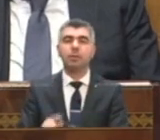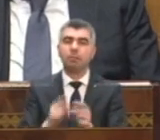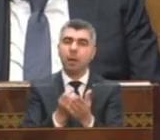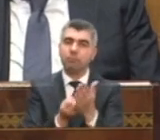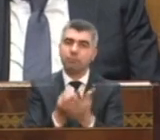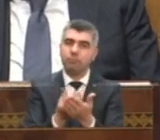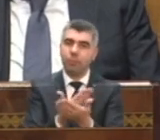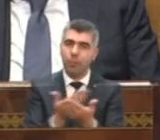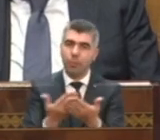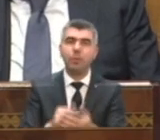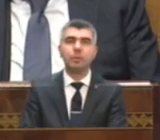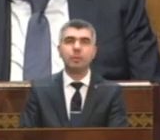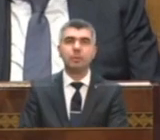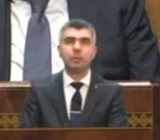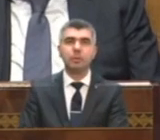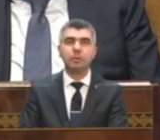اللي قدمتي لنا،